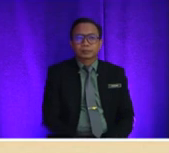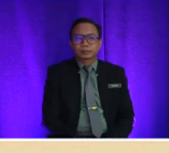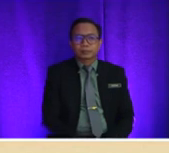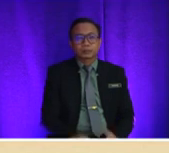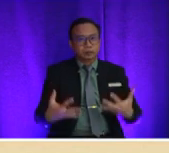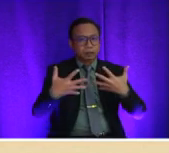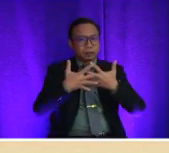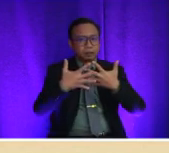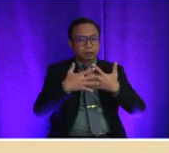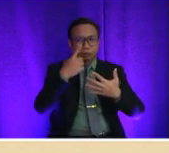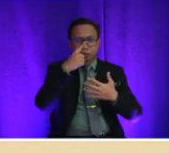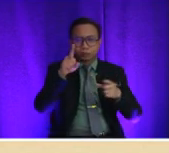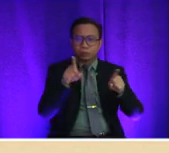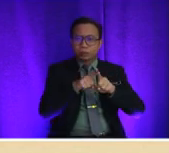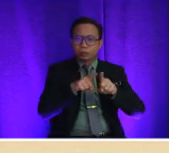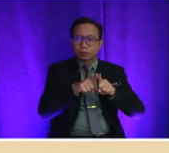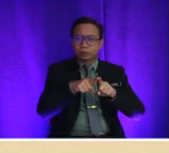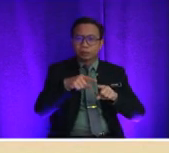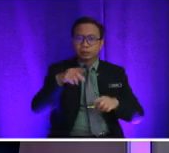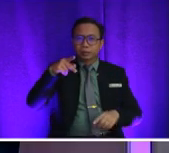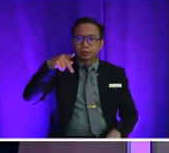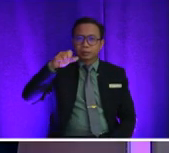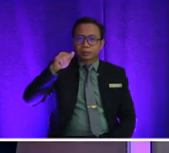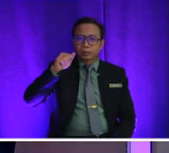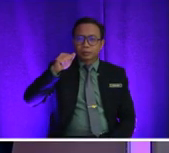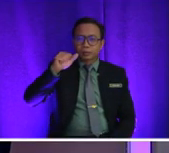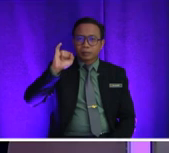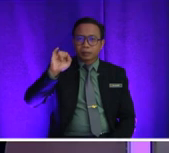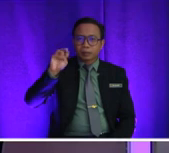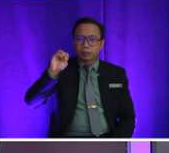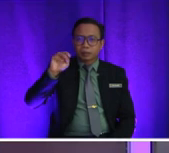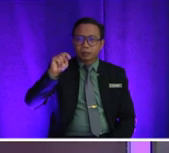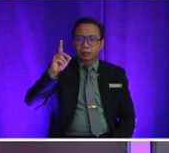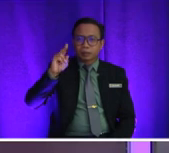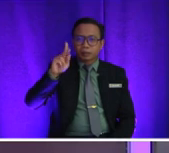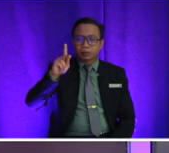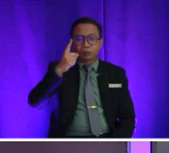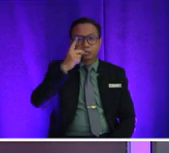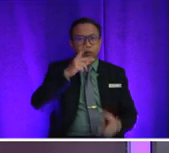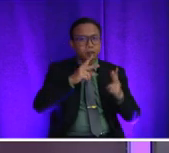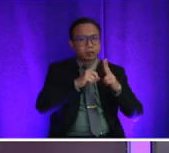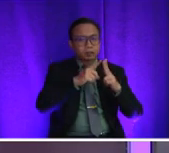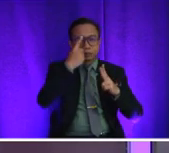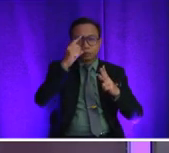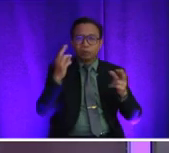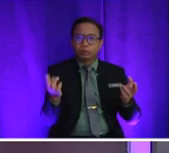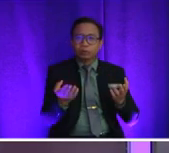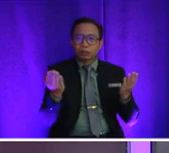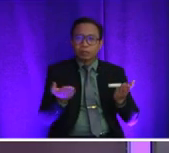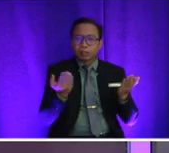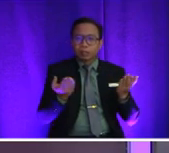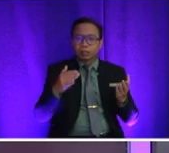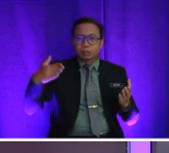kurungannya untuk kita saksikan Yuk kita tulis Rusi yang ketiga digunakan untuk memberi rangsangan pembiakan kepada ikan